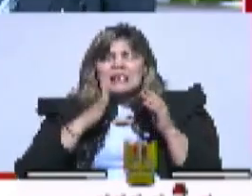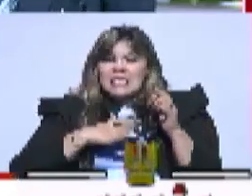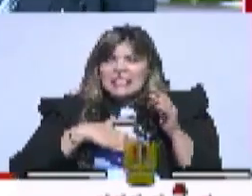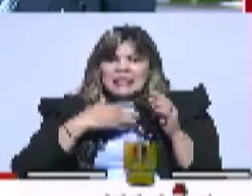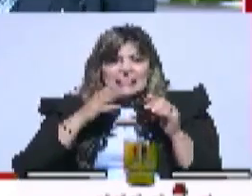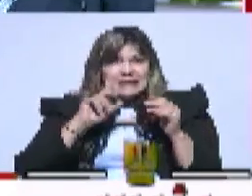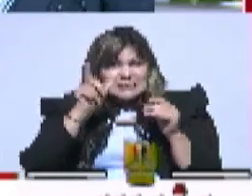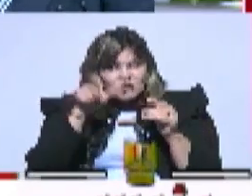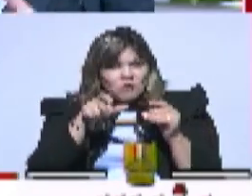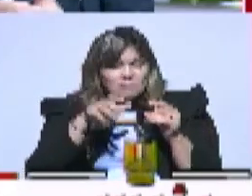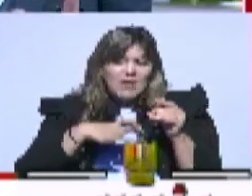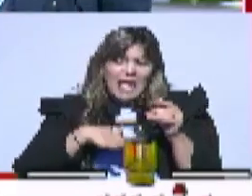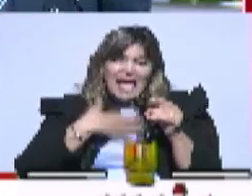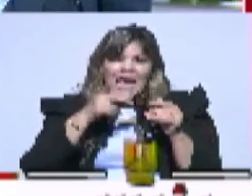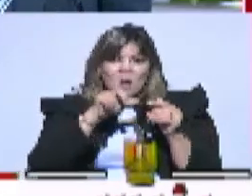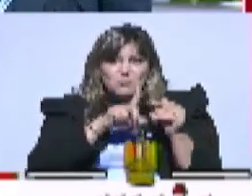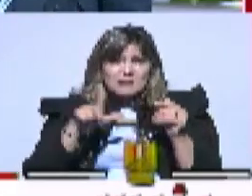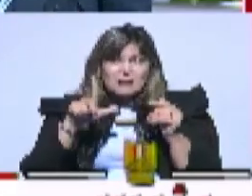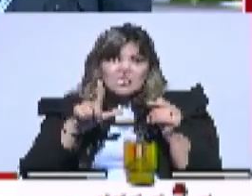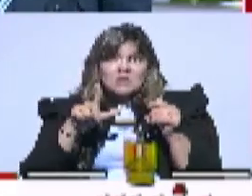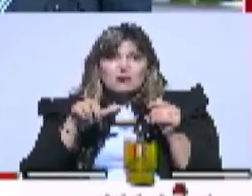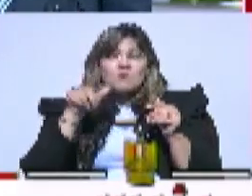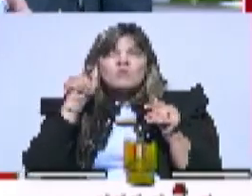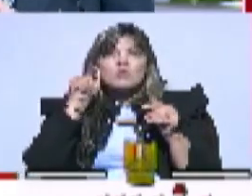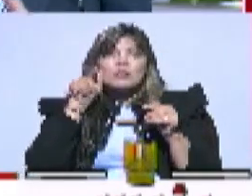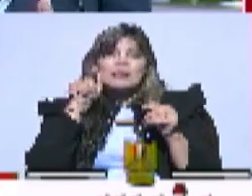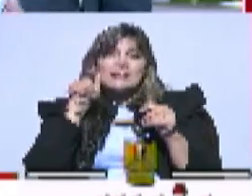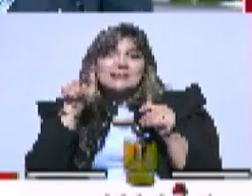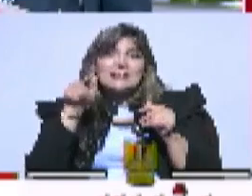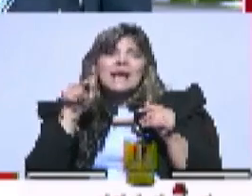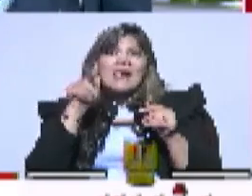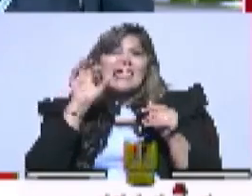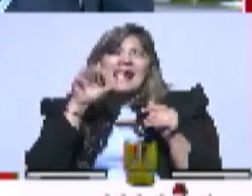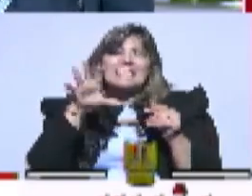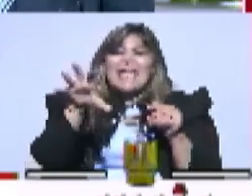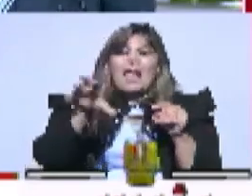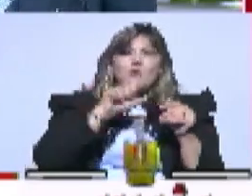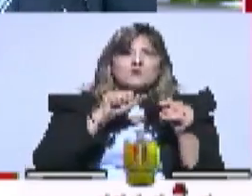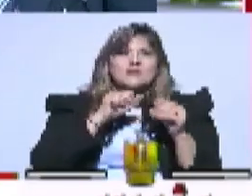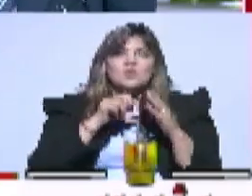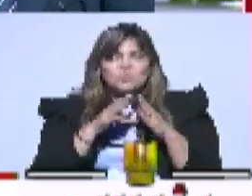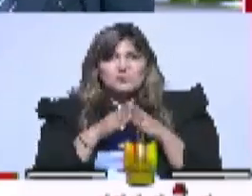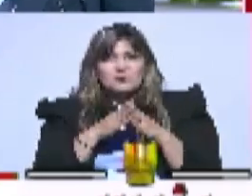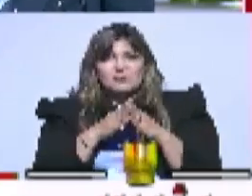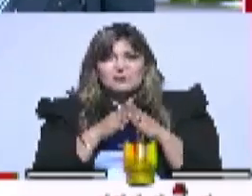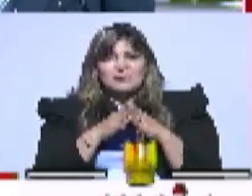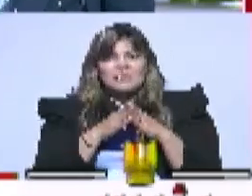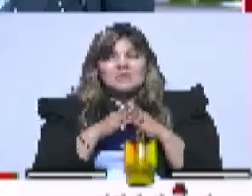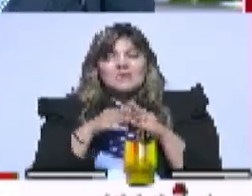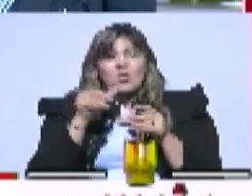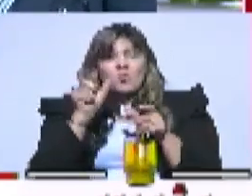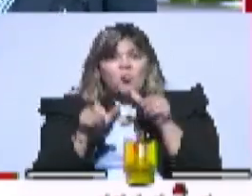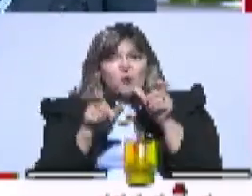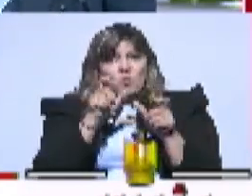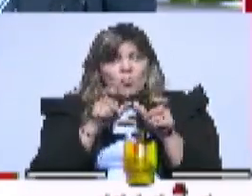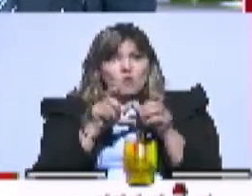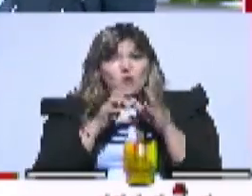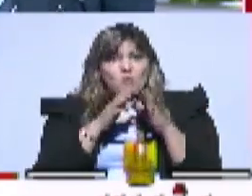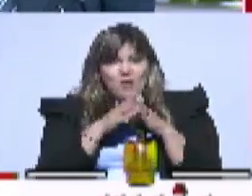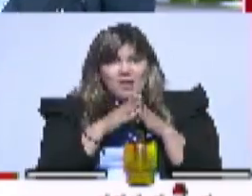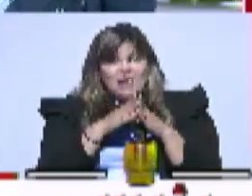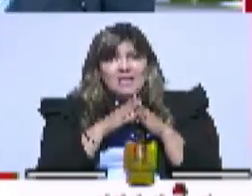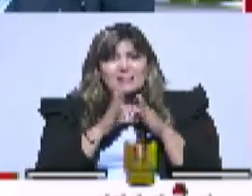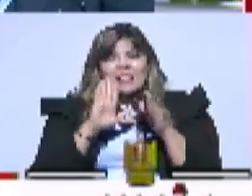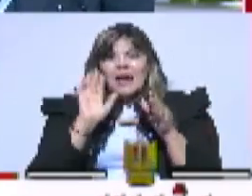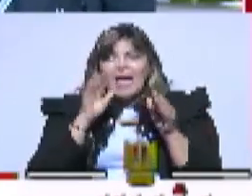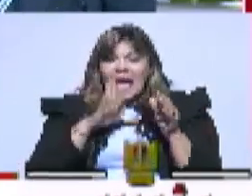الترشح وبين المرشح. كان أيه بالزبط، احنا خلطنا، ودي نقطة مهمة كل جدا. واحد